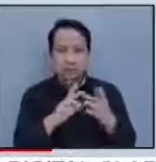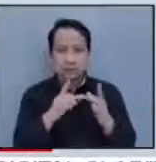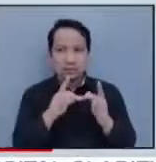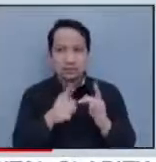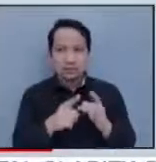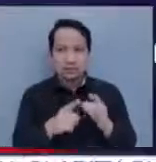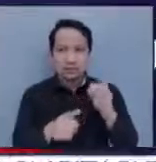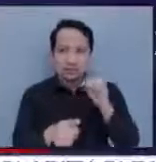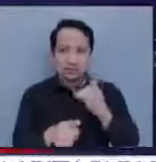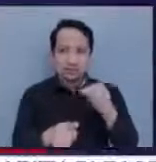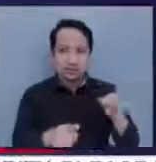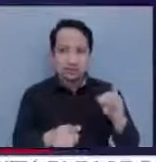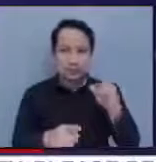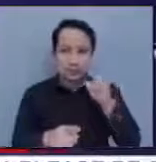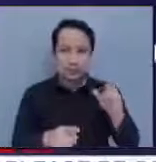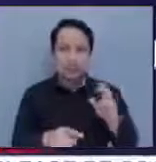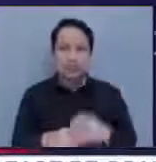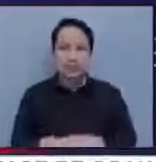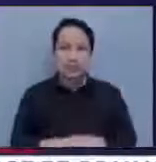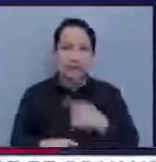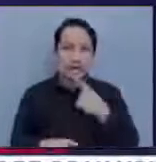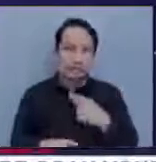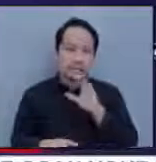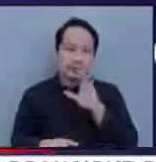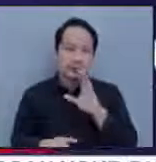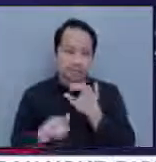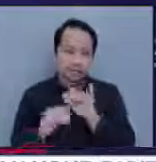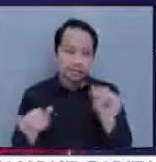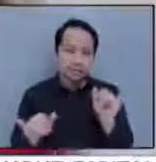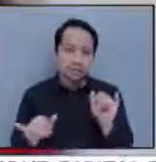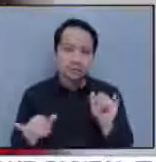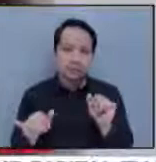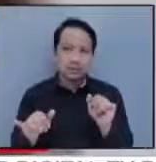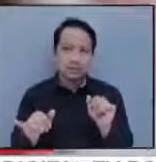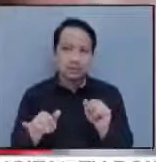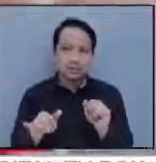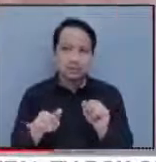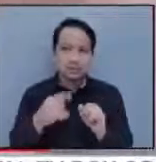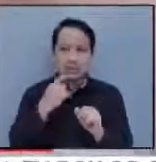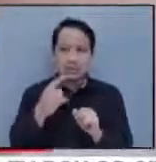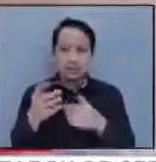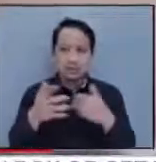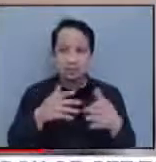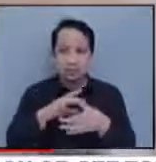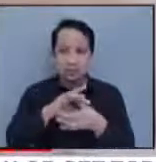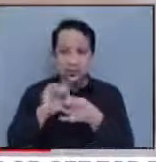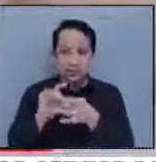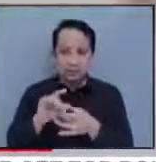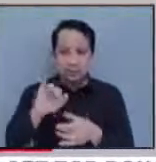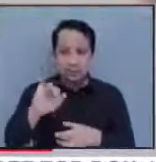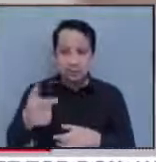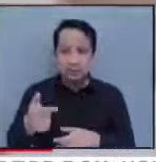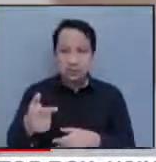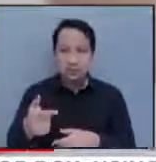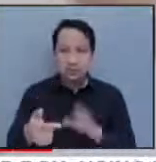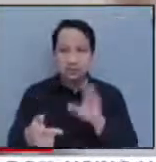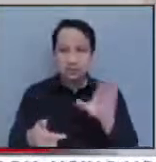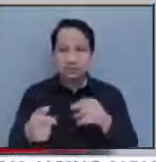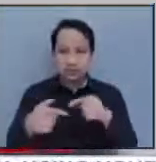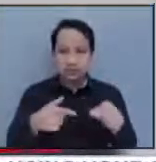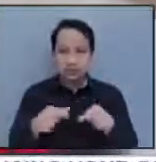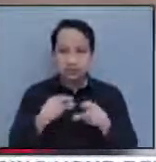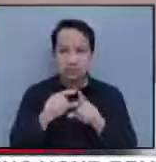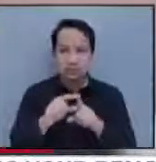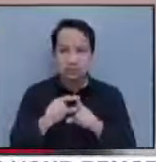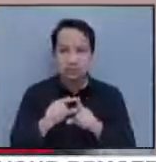Didi Villegas. Ayon pa rin sa parehang online article ng Bandera, kalakip ng IG story na yan ni Toni ang mga salitang